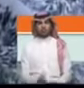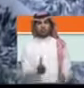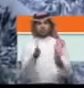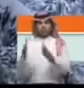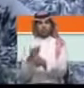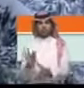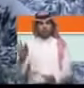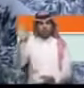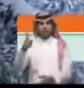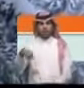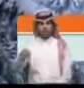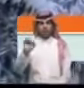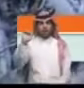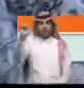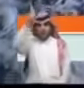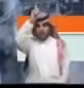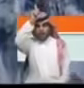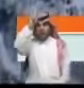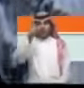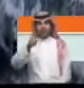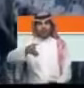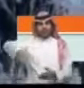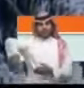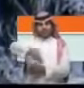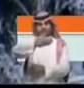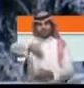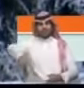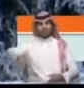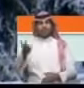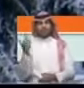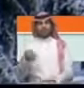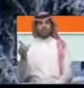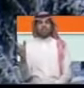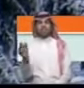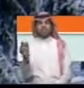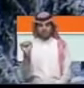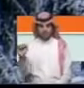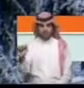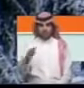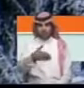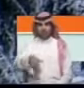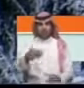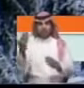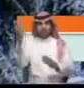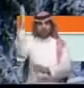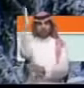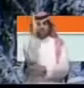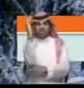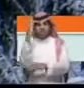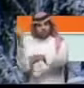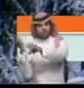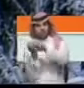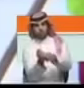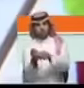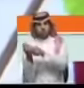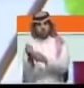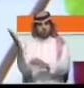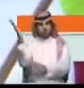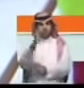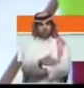وإلى الشمال في ولاية ساكسونيا على الحدود مع جمهورية التشيك، قطع عمال أشجارا على طريق يؤدي